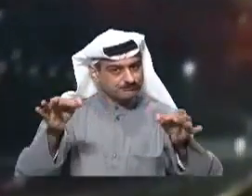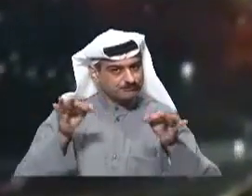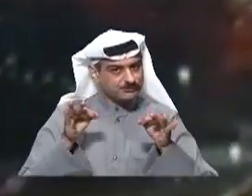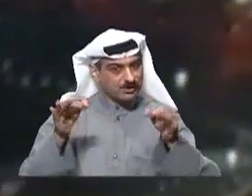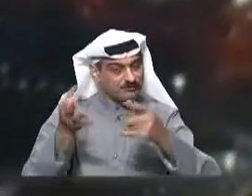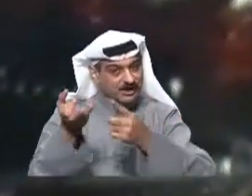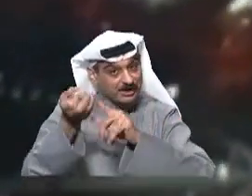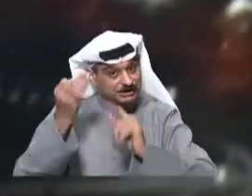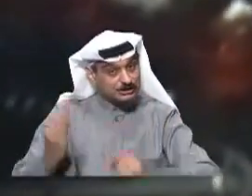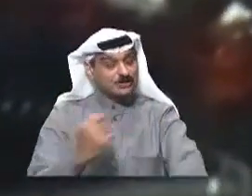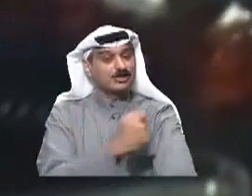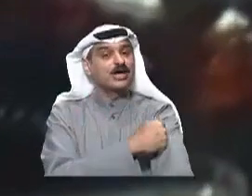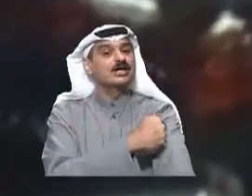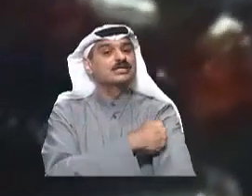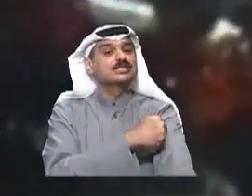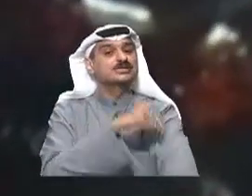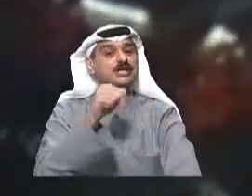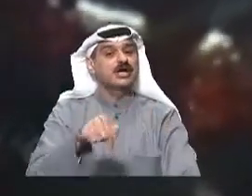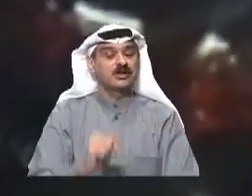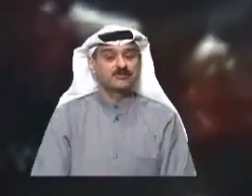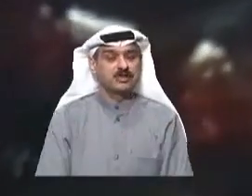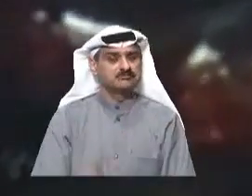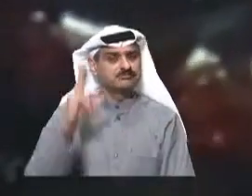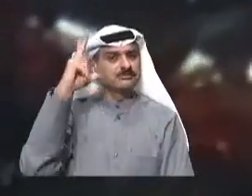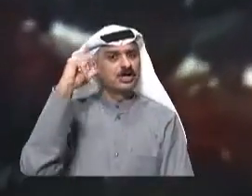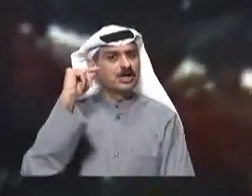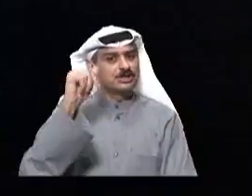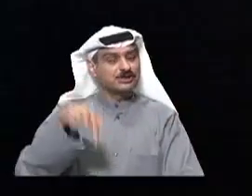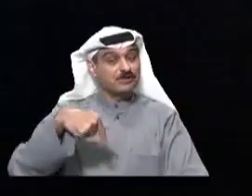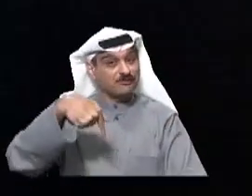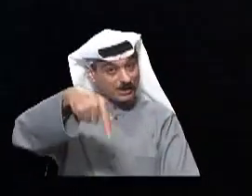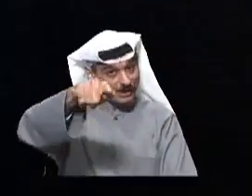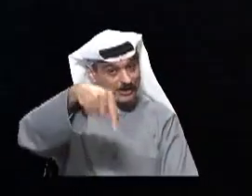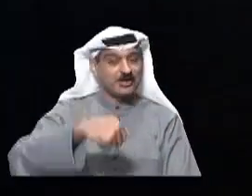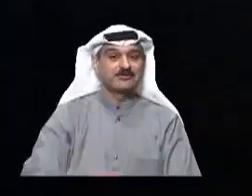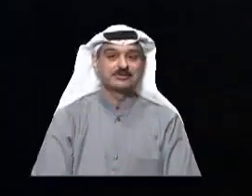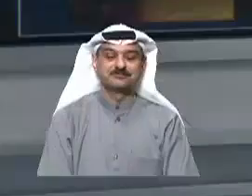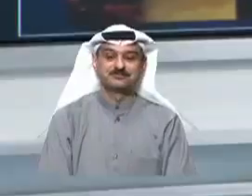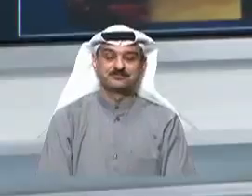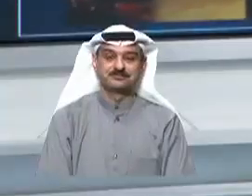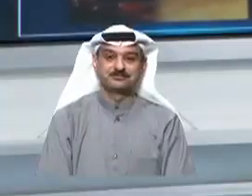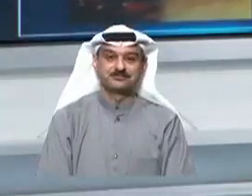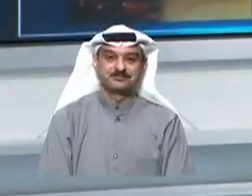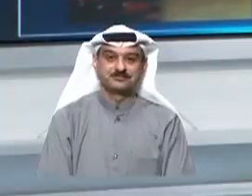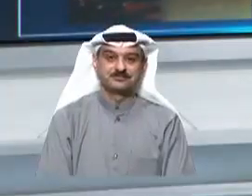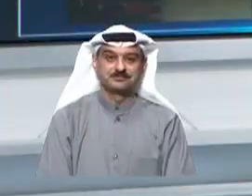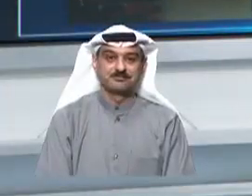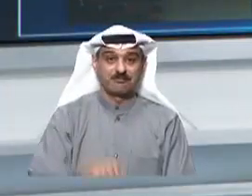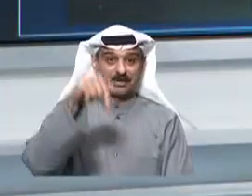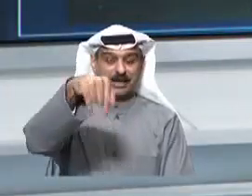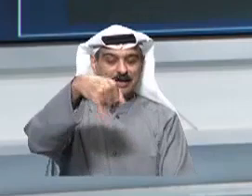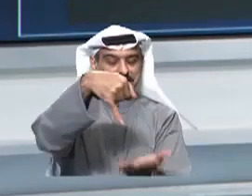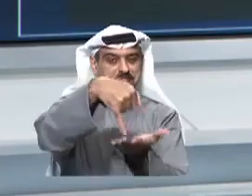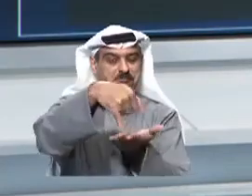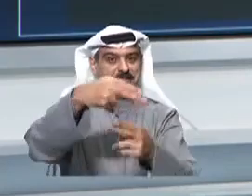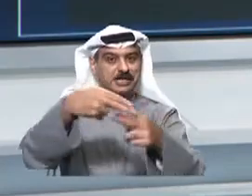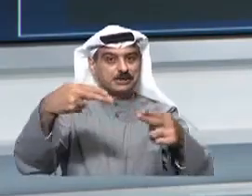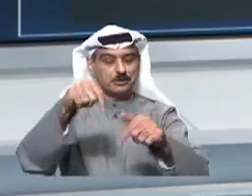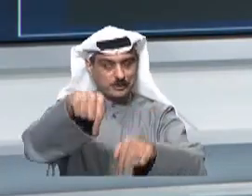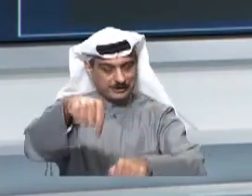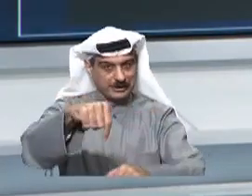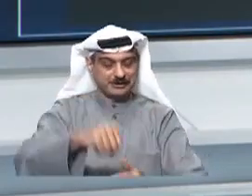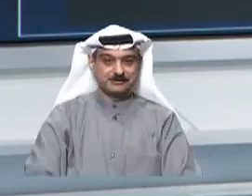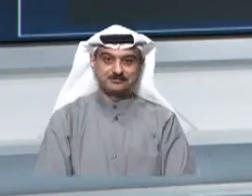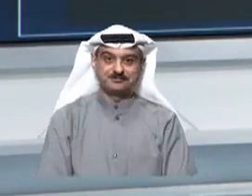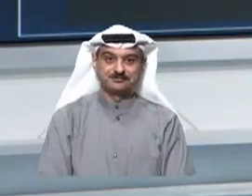بالاشتراطات الصحية في حال احتجتوا لها خلال الأيام القليلة المقبلة. أما بالنسبة لأجواءنا الحالية في مدينة الكويت،